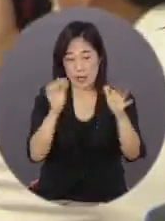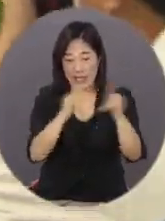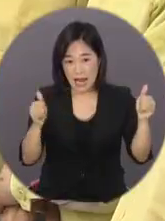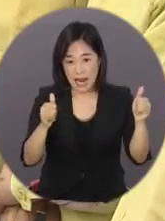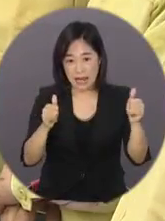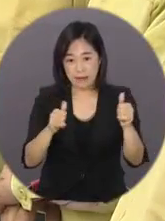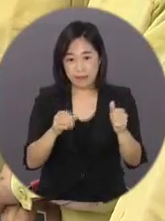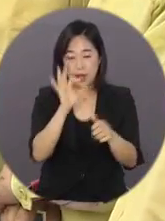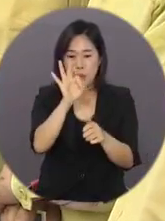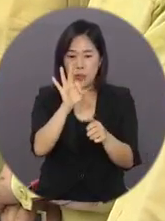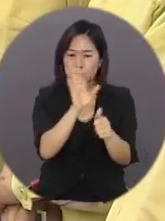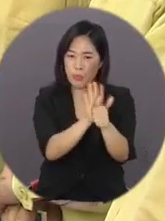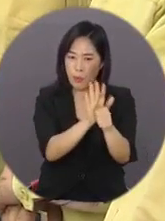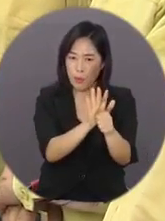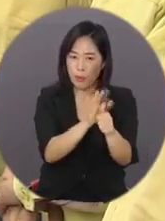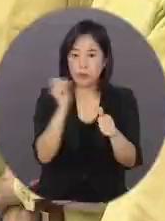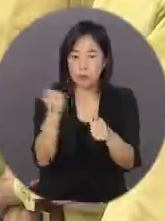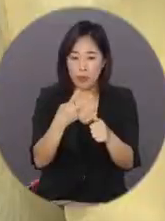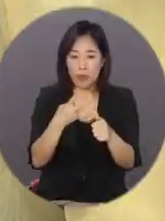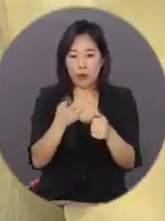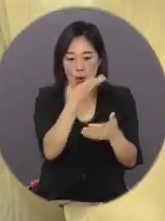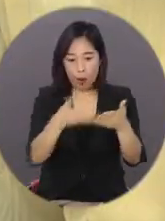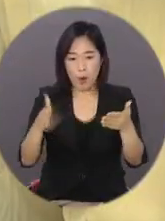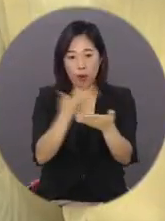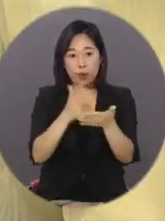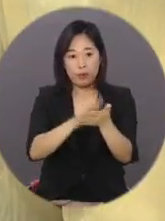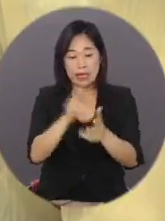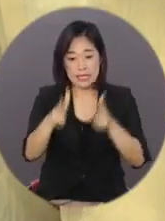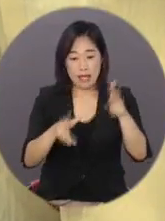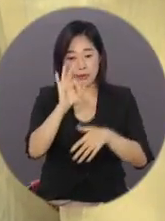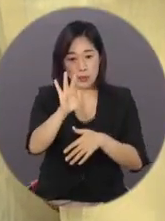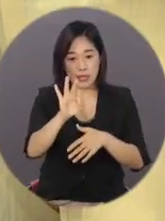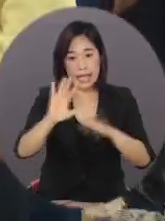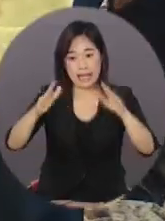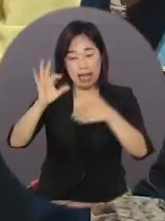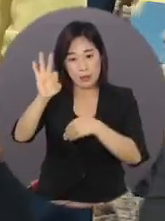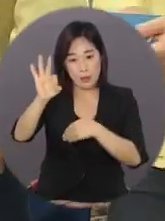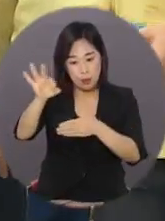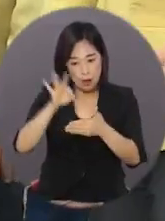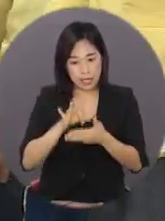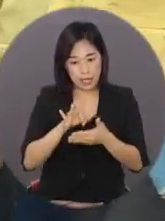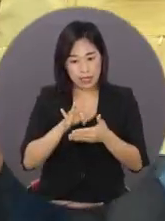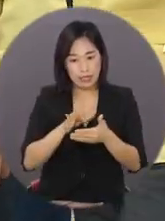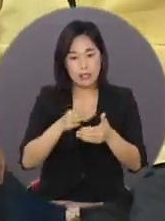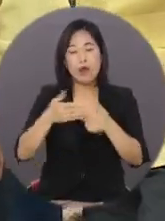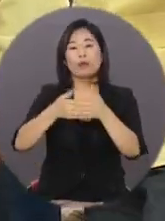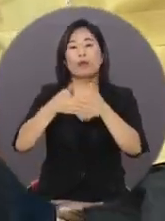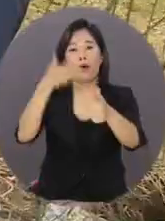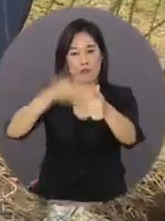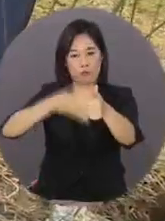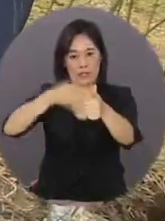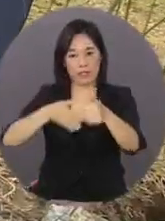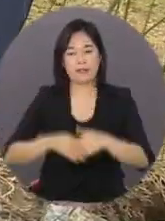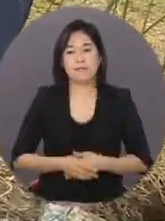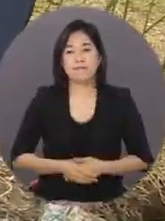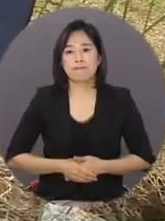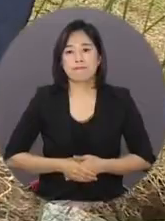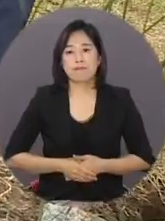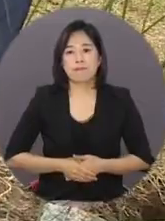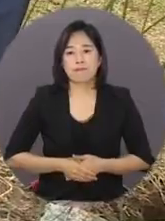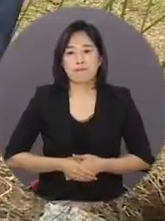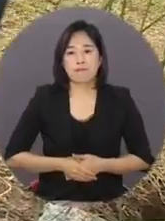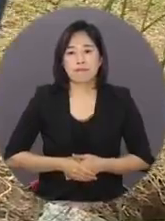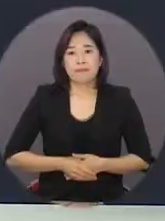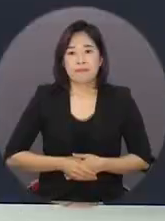현실화와 지방하천 정비사업에 국비가 계속 지원될 수 있도록 협조를 당부했습니다. MBC 뉴스